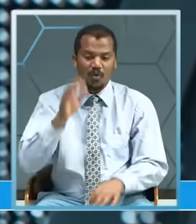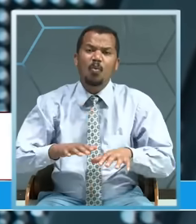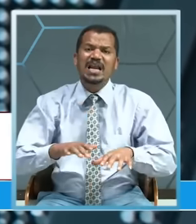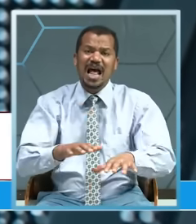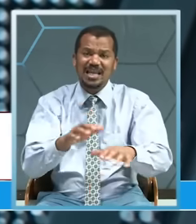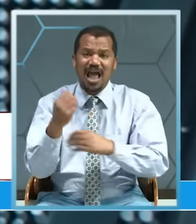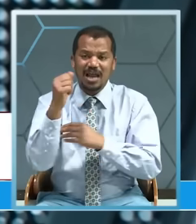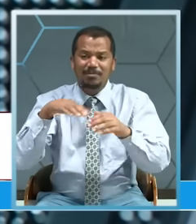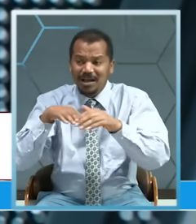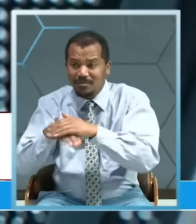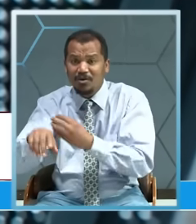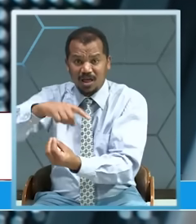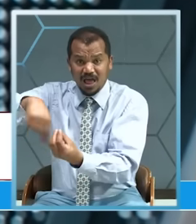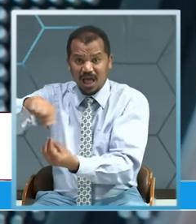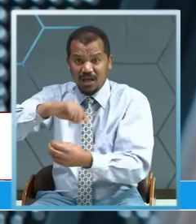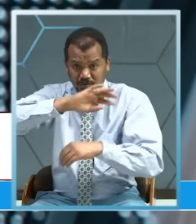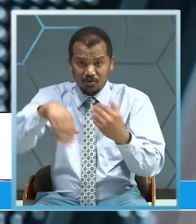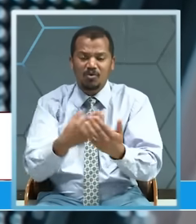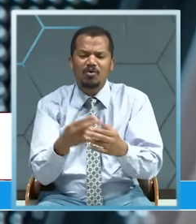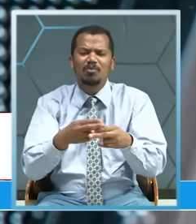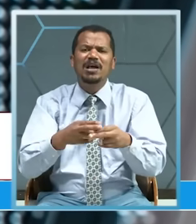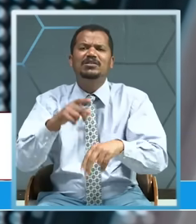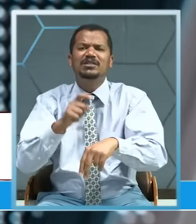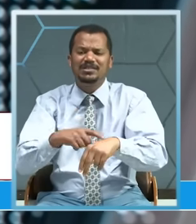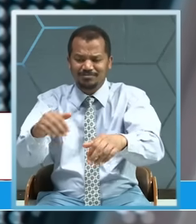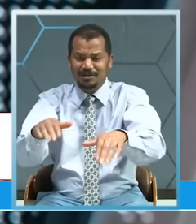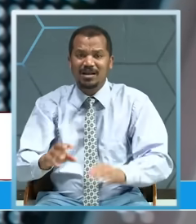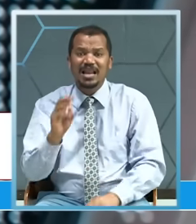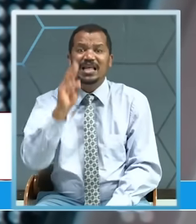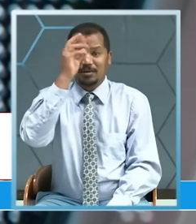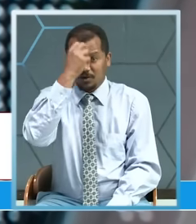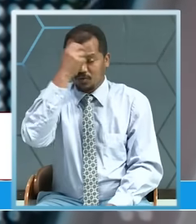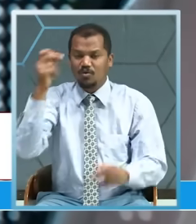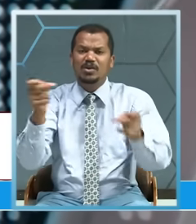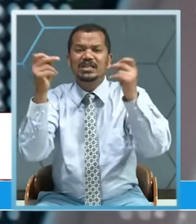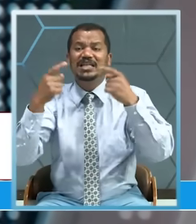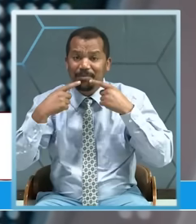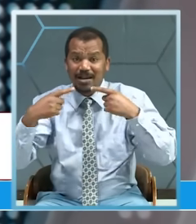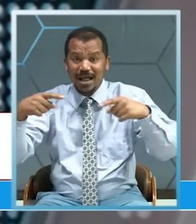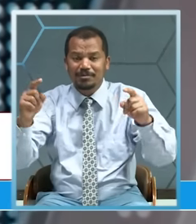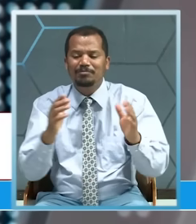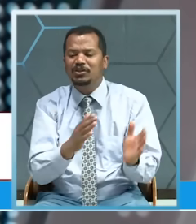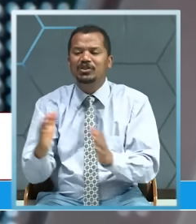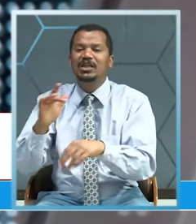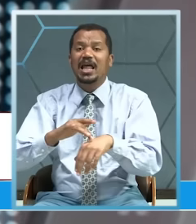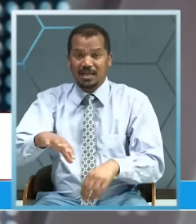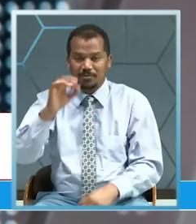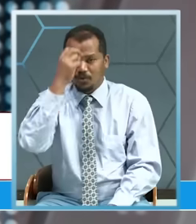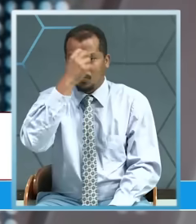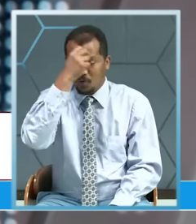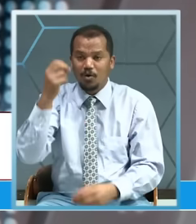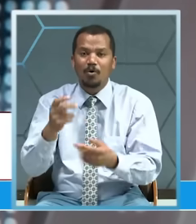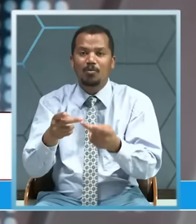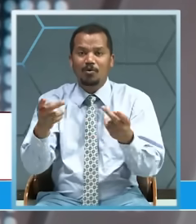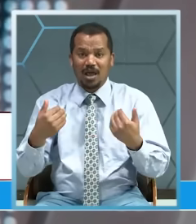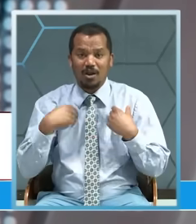የህወሓትን ወራሪ ኃይል በገባባቸው አካባቢዎች ሁሉ በአጭር ጊዜ በመቅበር ለሰሜኑ ሁሉ ህዝብ ድል ለማብሰር በዝግጅት ላይ እንደሚገኝ